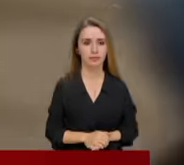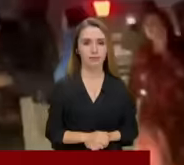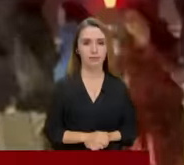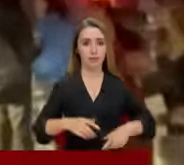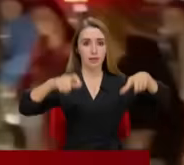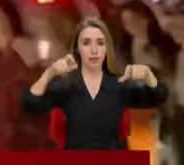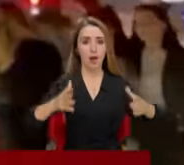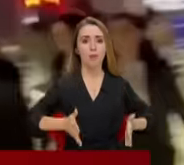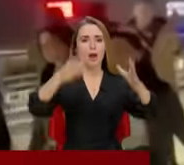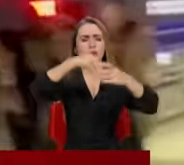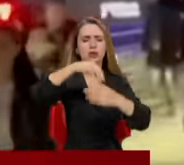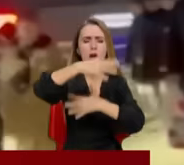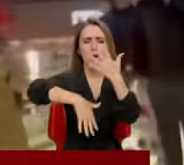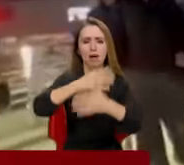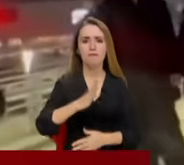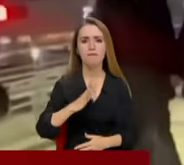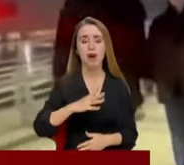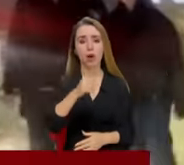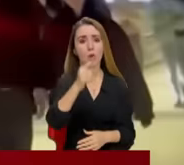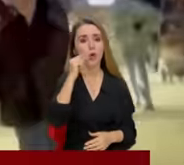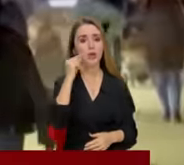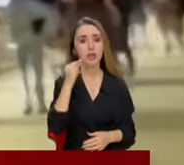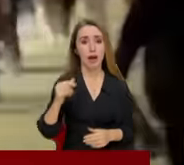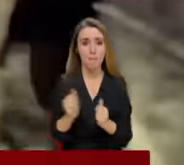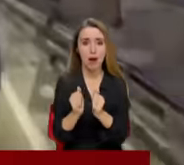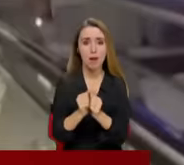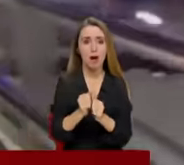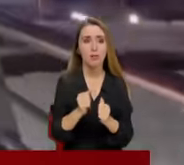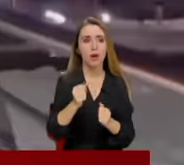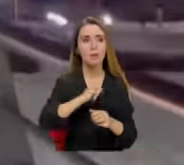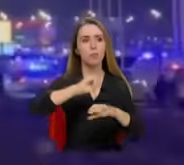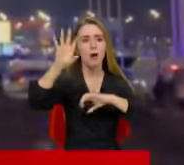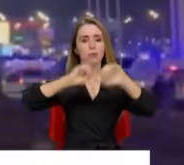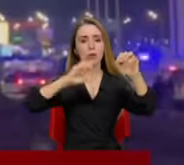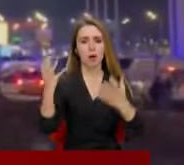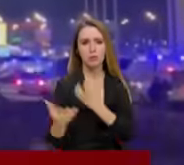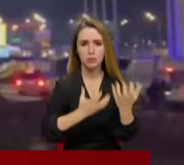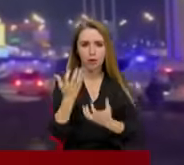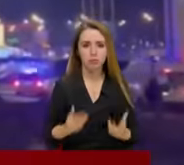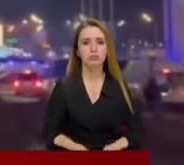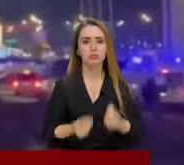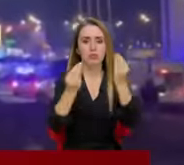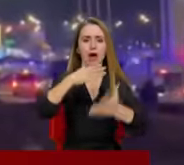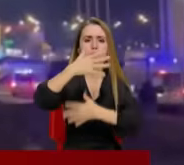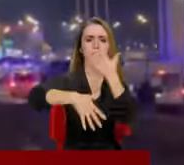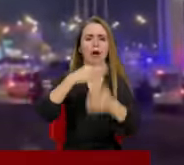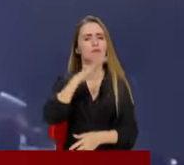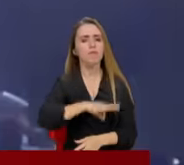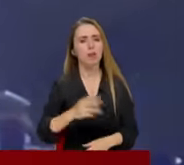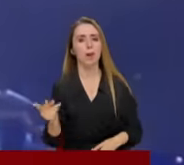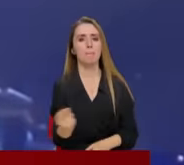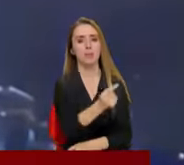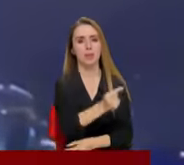Salon ve binada kaos yaşanırken saldırganlar yanlarında getirdikleri Molotov kokteylleriyle yangın çıkardı, kargaşadan yararlanıp